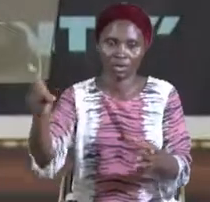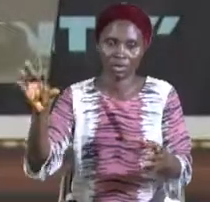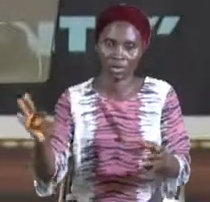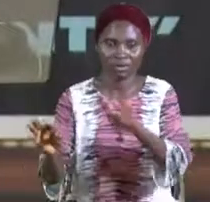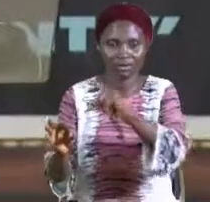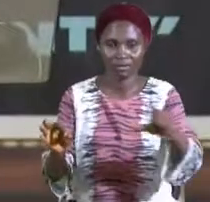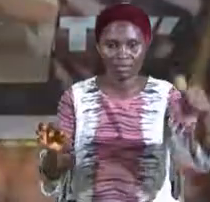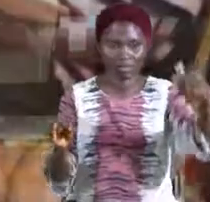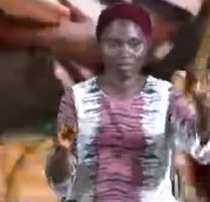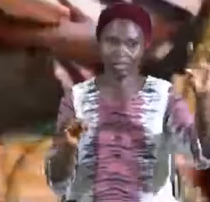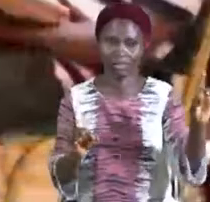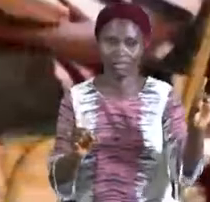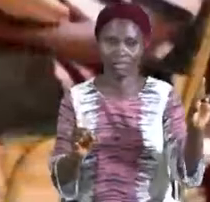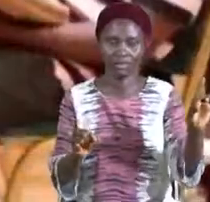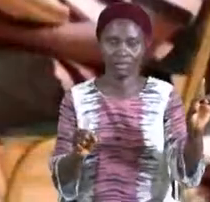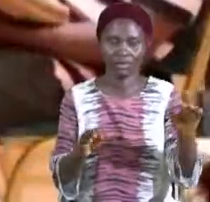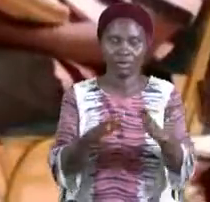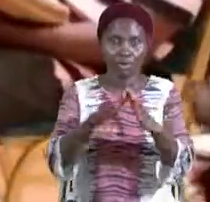verset 18.